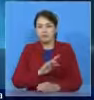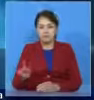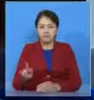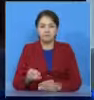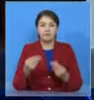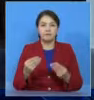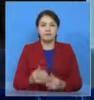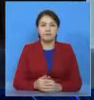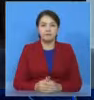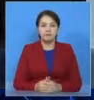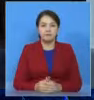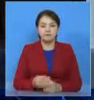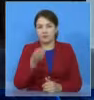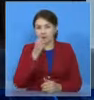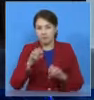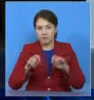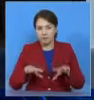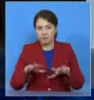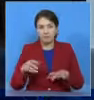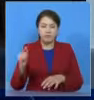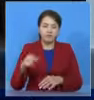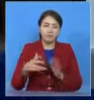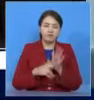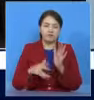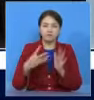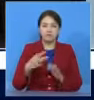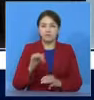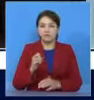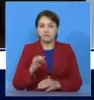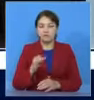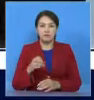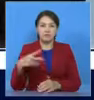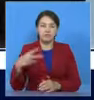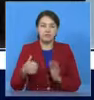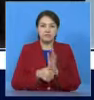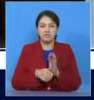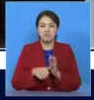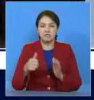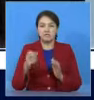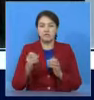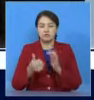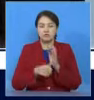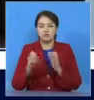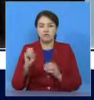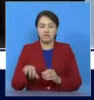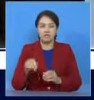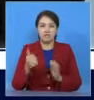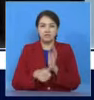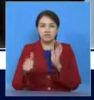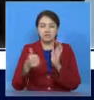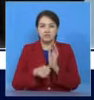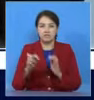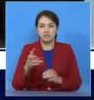тенге. На объекты общественного питания составлено 184 протоколов на сумму 26 миллионов 615 660